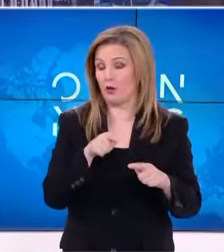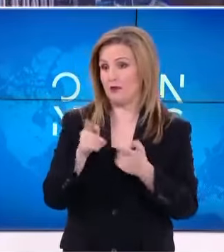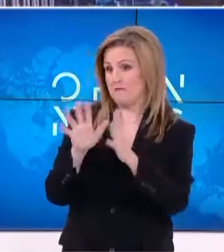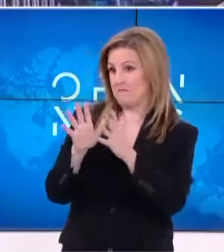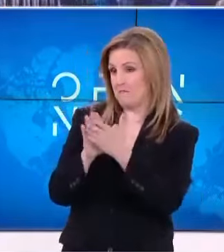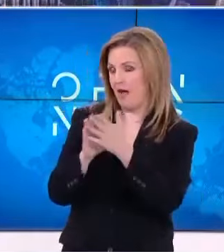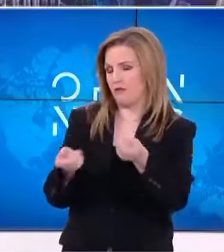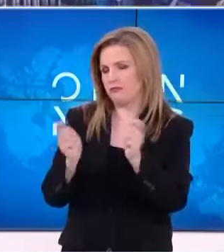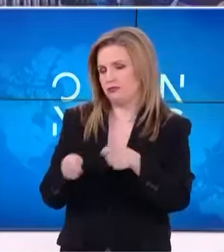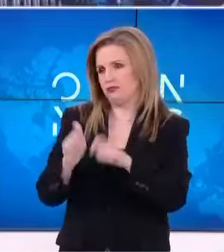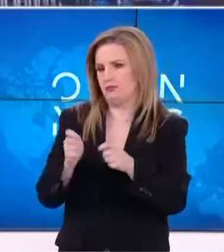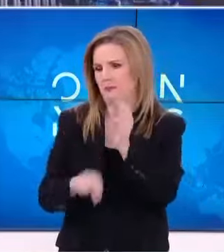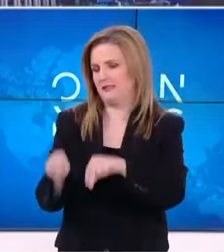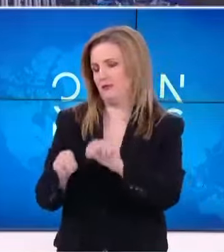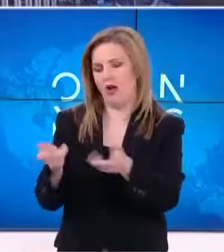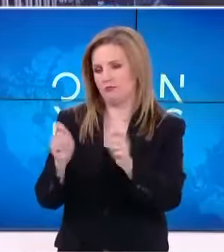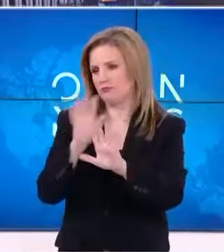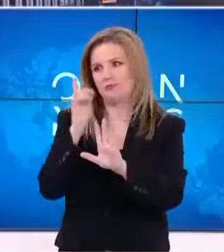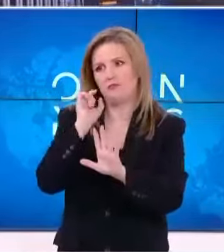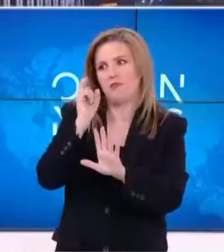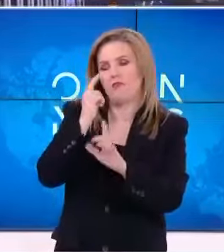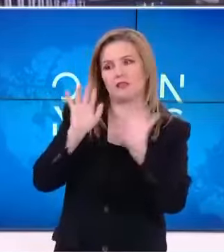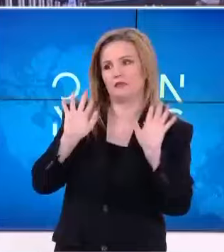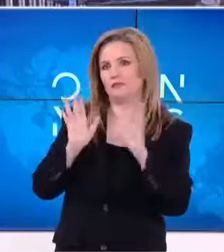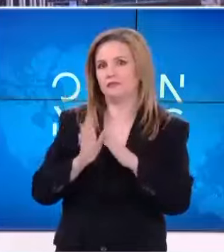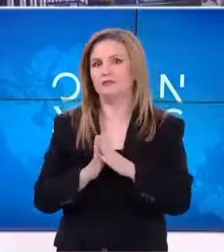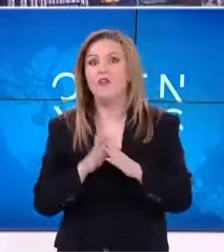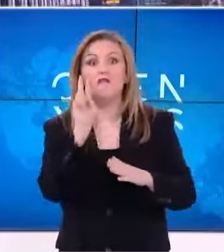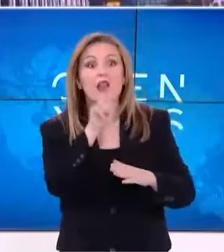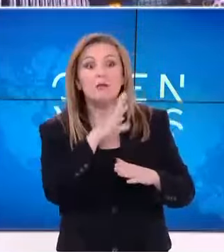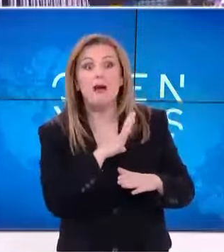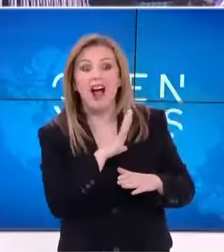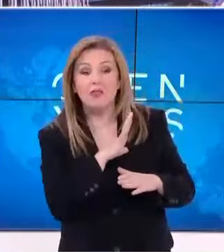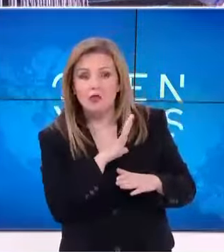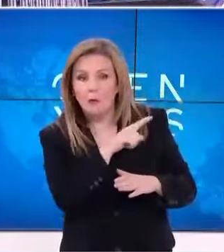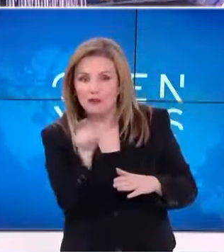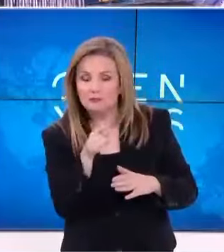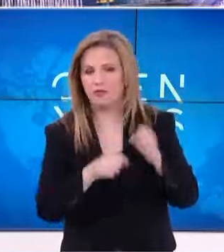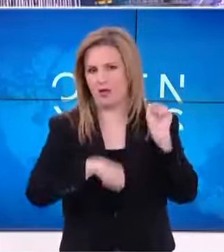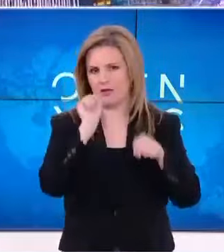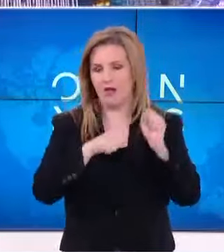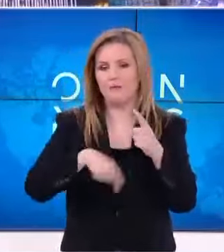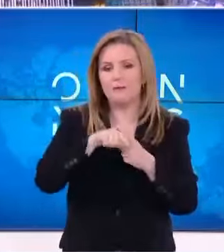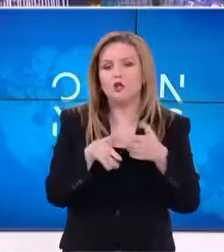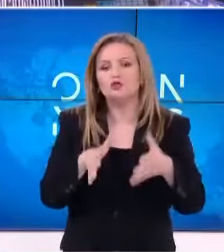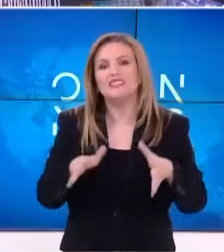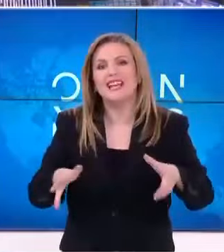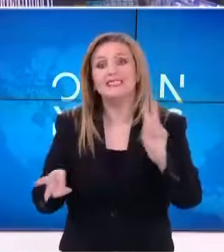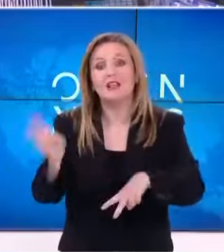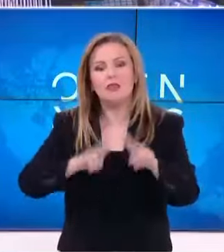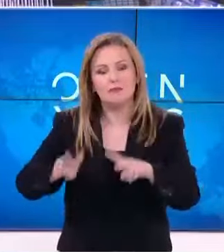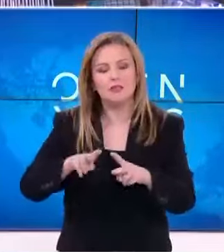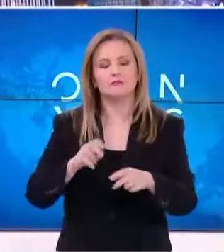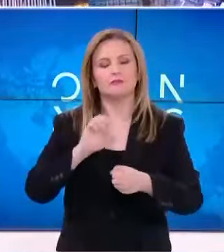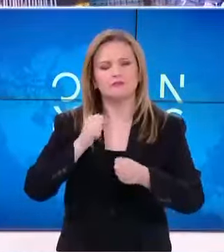καθημερινά όλους τους έλληνες πολίτες αλλά φυσικά και με πρώτους τους τους συγγενείς των θυμάτων να δίνουν το δικό τους αγώνα και τη δική